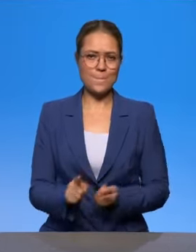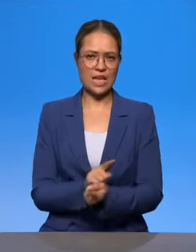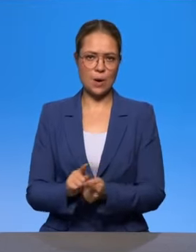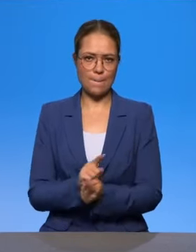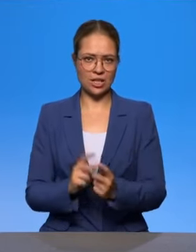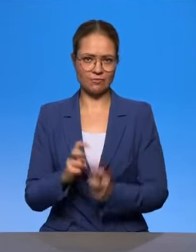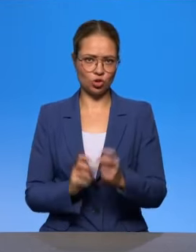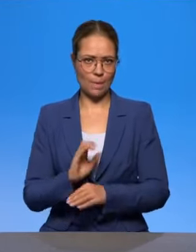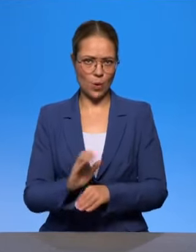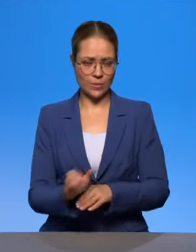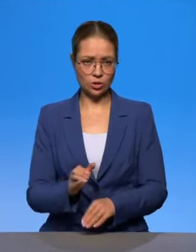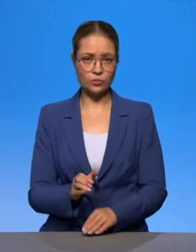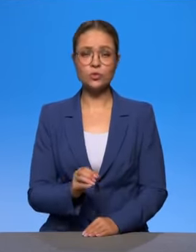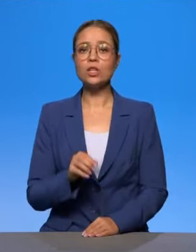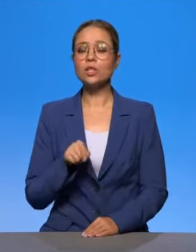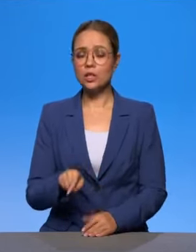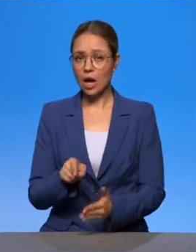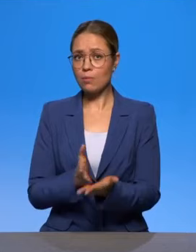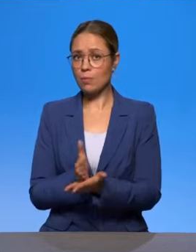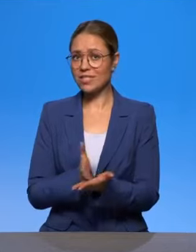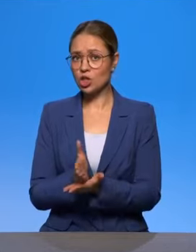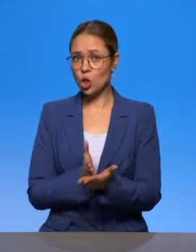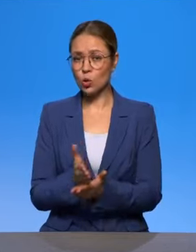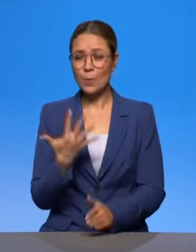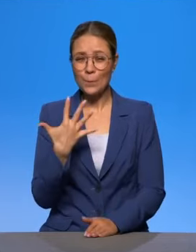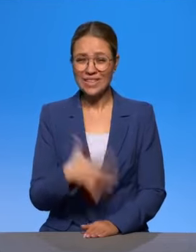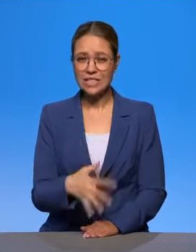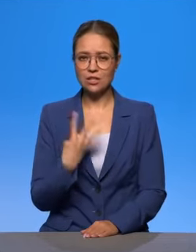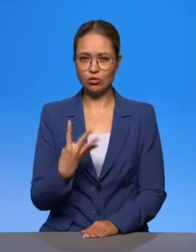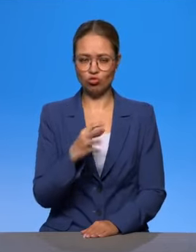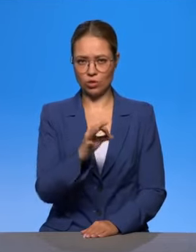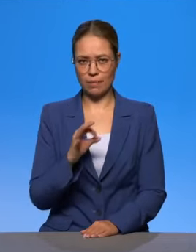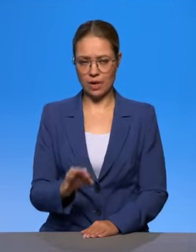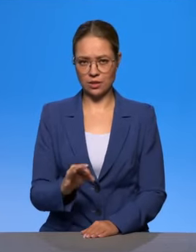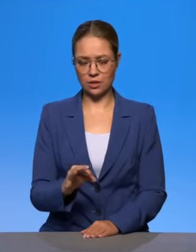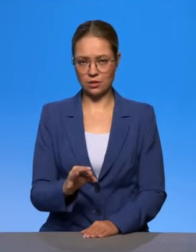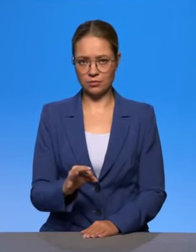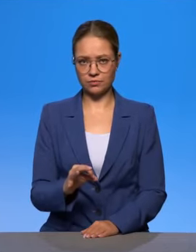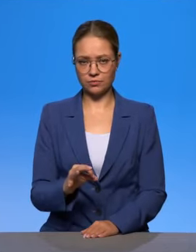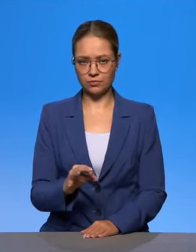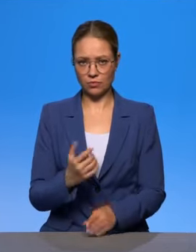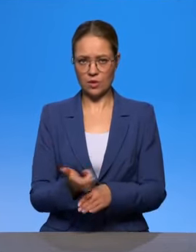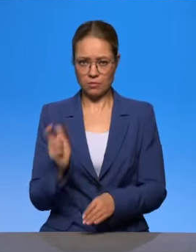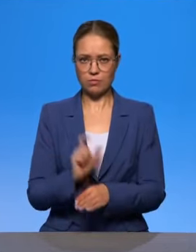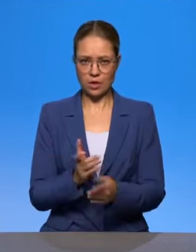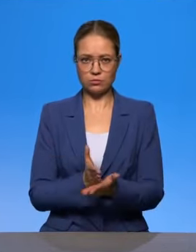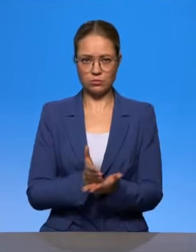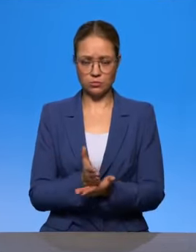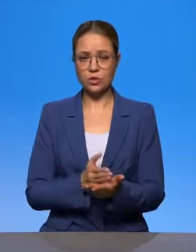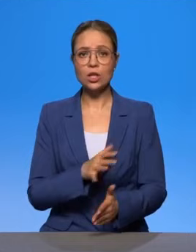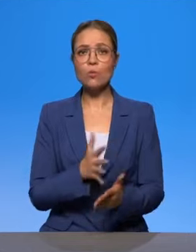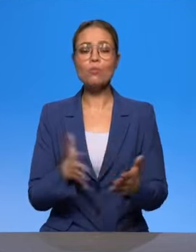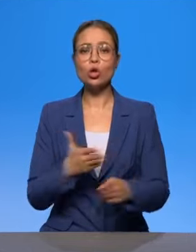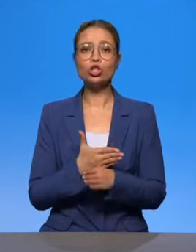износ основных фондов, по данным Росстата, 54%. Причем самой активной части машины и